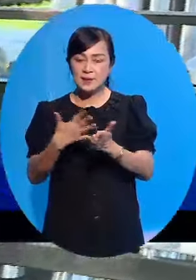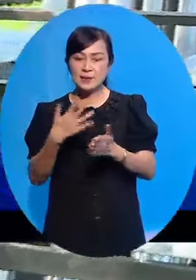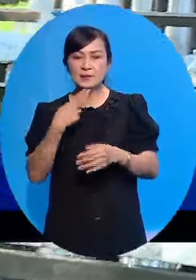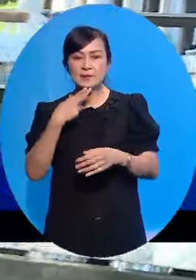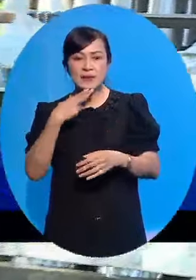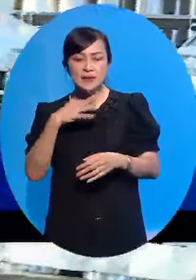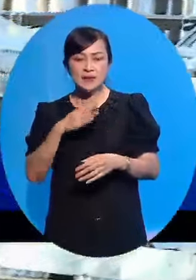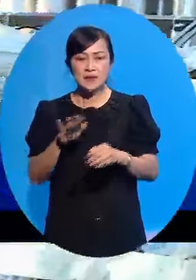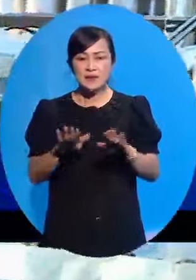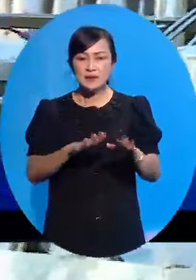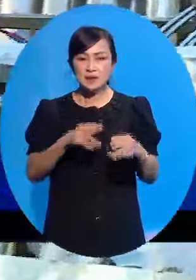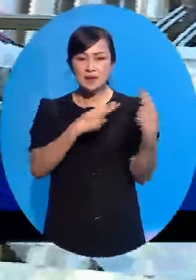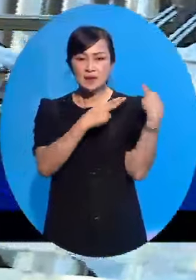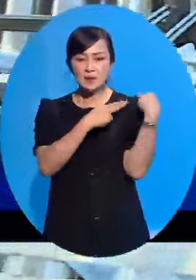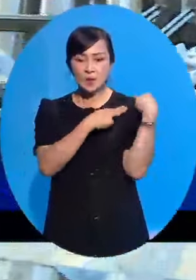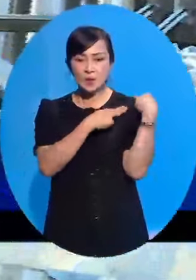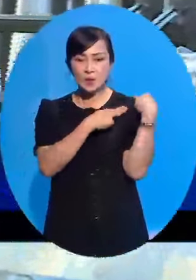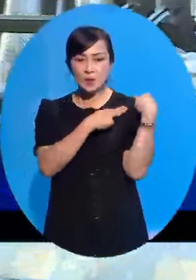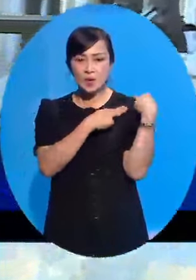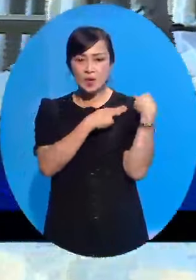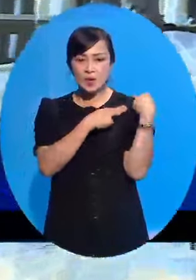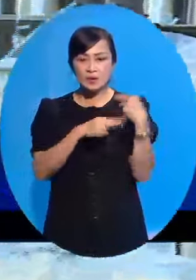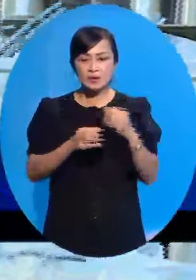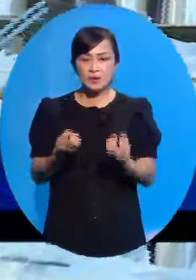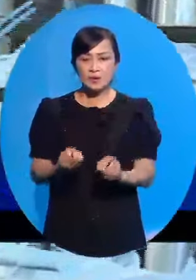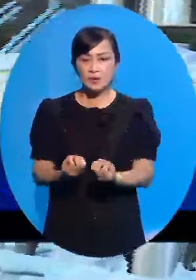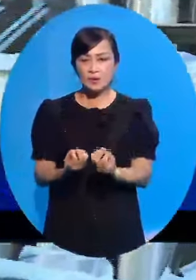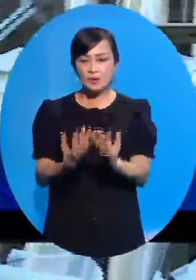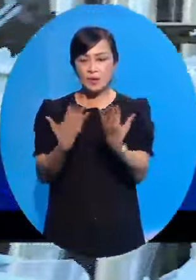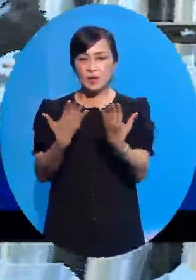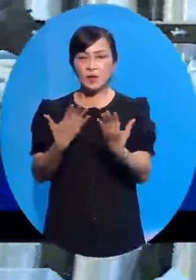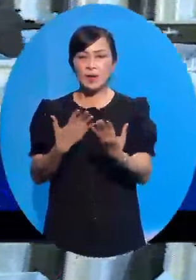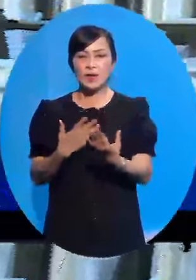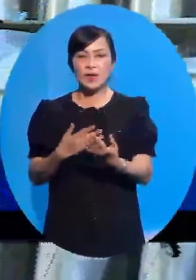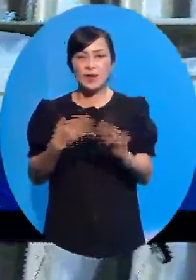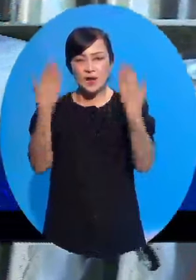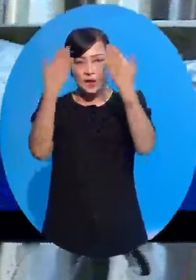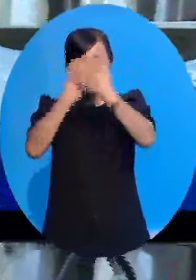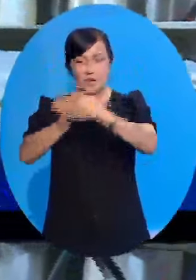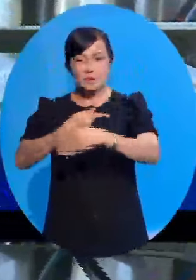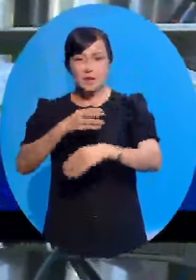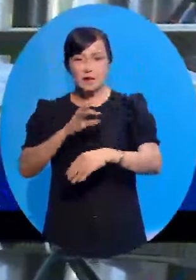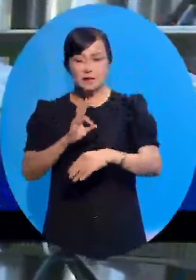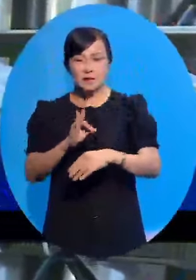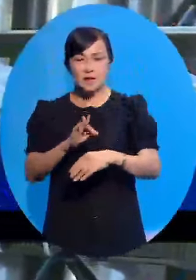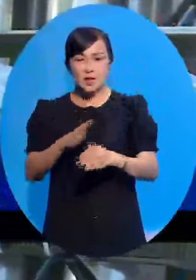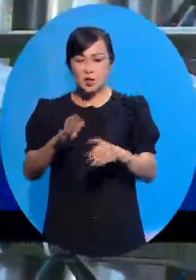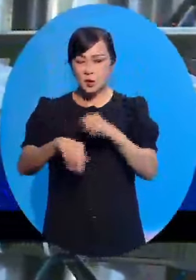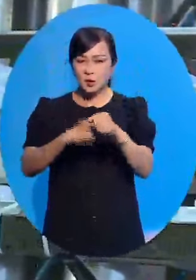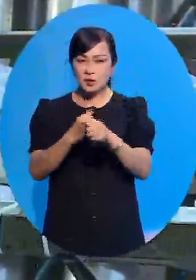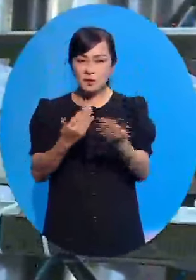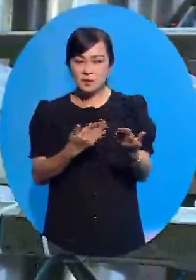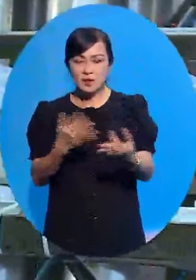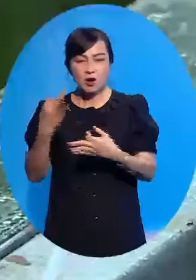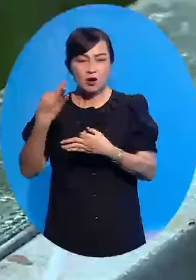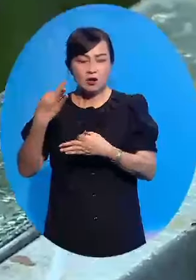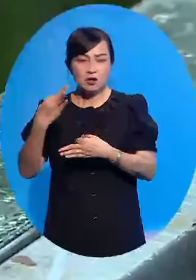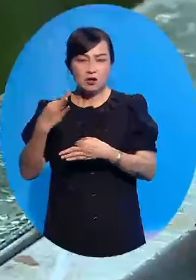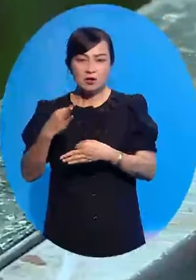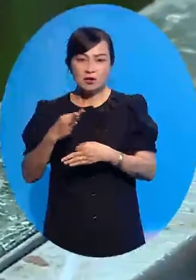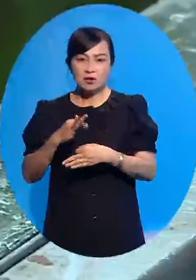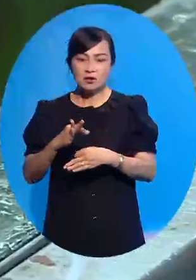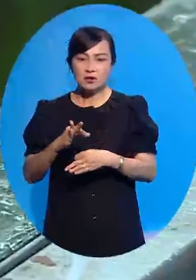Võ Duy Khanh thực hiện nhiệm vụ đấu nối kỹ thuật cho trận địa pháo phục vụ cho pháo hoa đêm giao thừa. Dù nhiều năm liền phải đón giao thừa ở đơn vị,